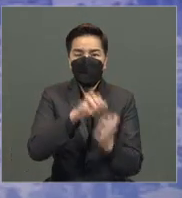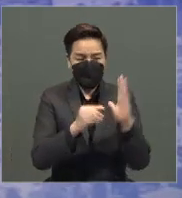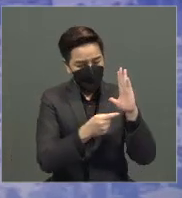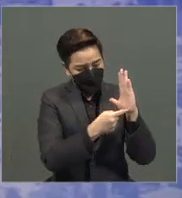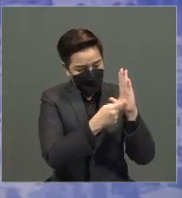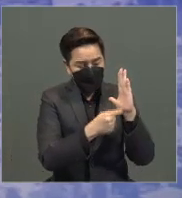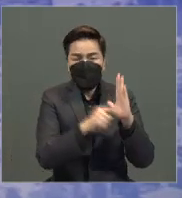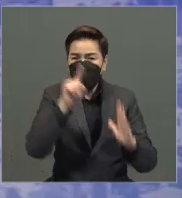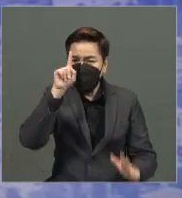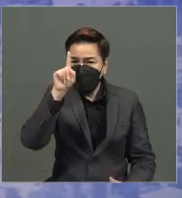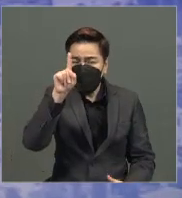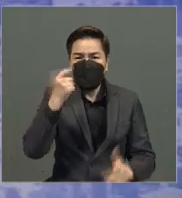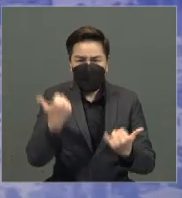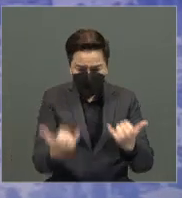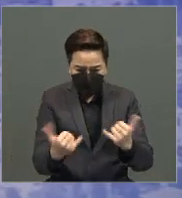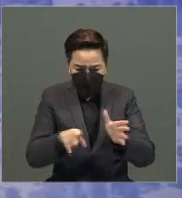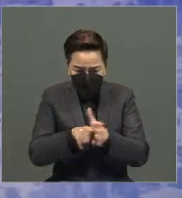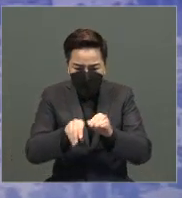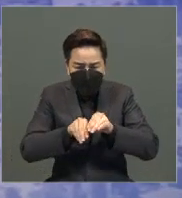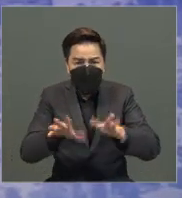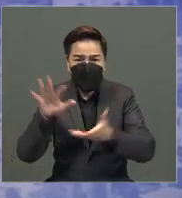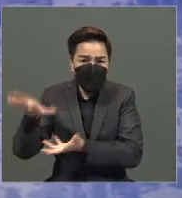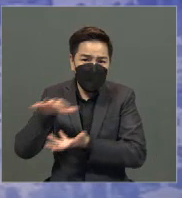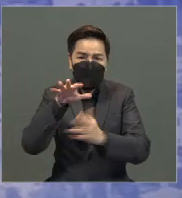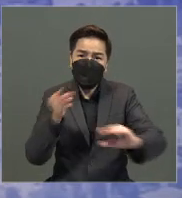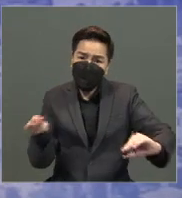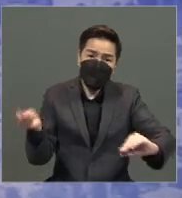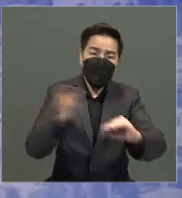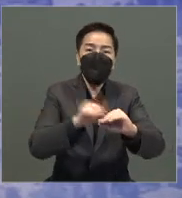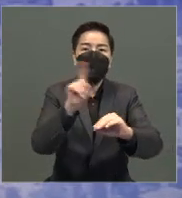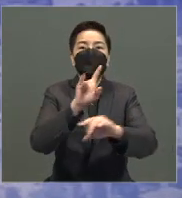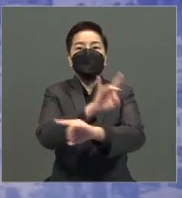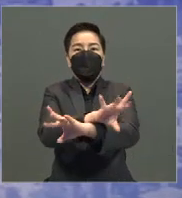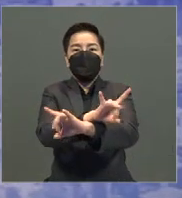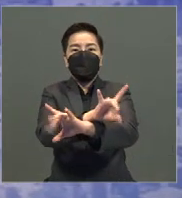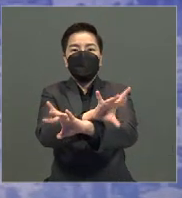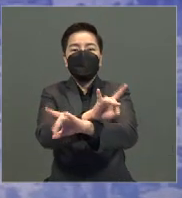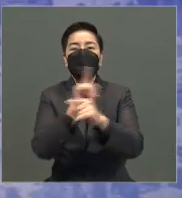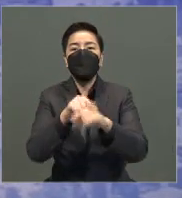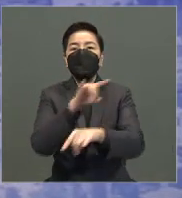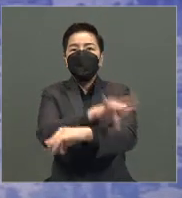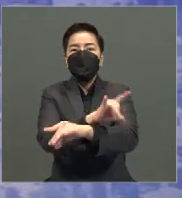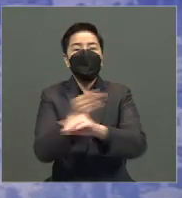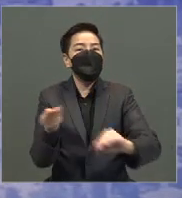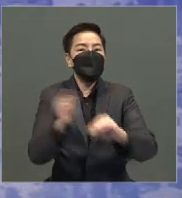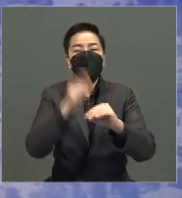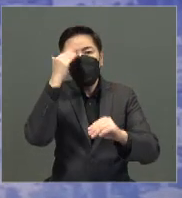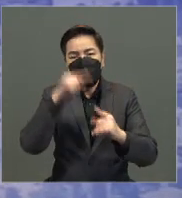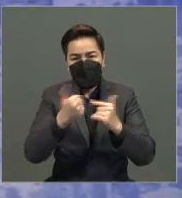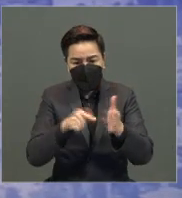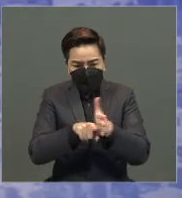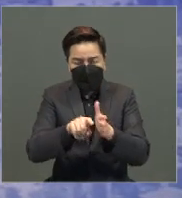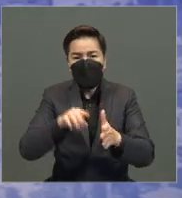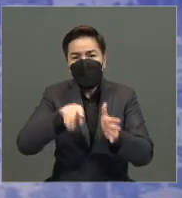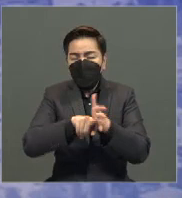อีกจังหวัดหนึ่งที่มีการส่งวัคซีนเพิ่มเติมขึ้นไปก็คือเพชรบุรีนะครับแต่ยังตามครับสถานการณ์การระบาดของโร